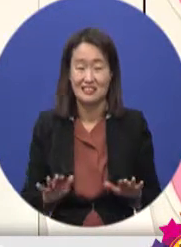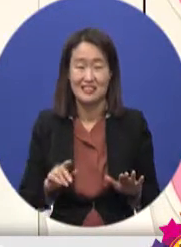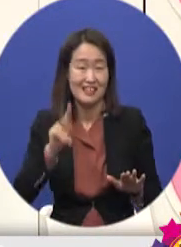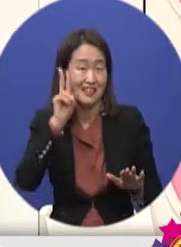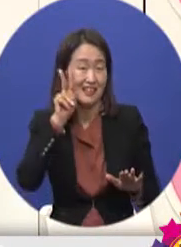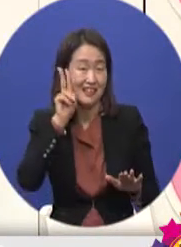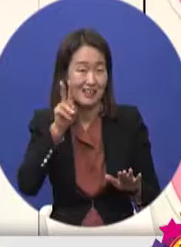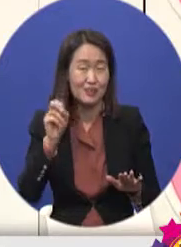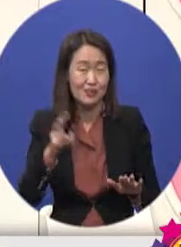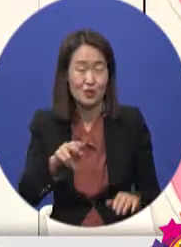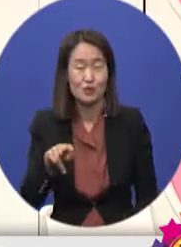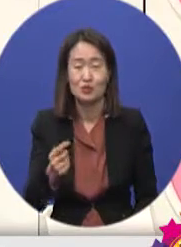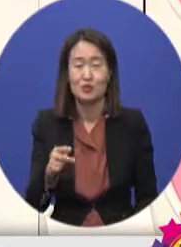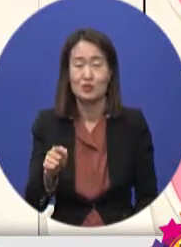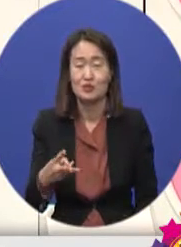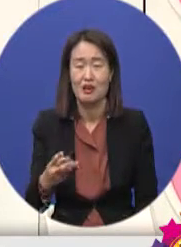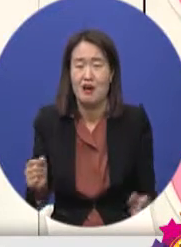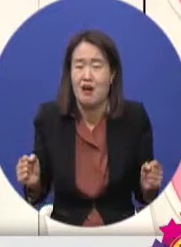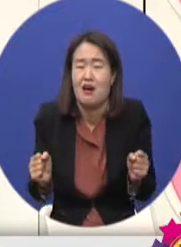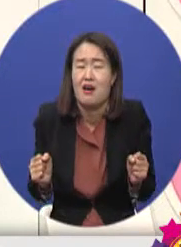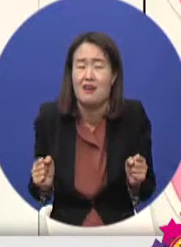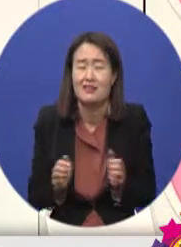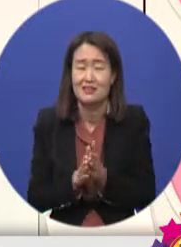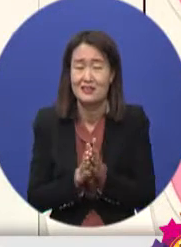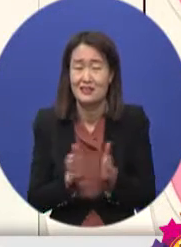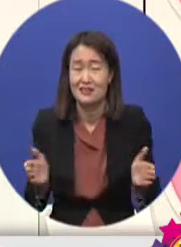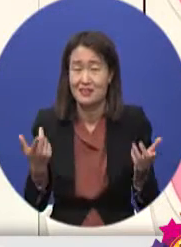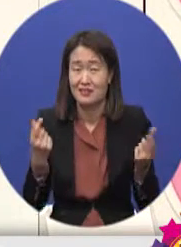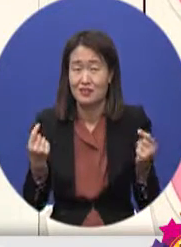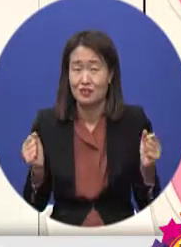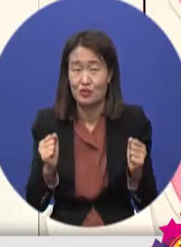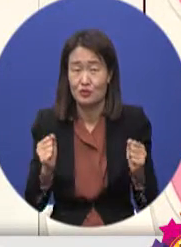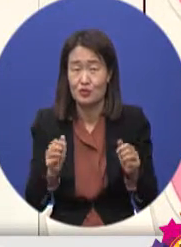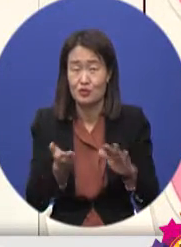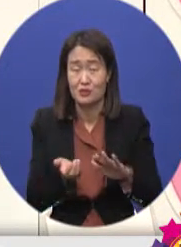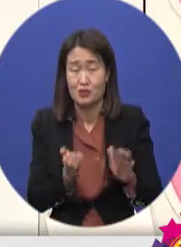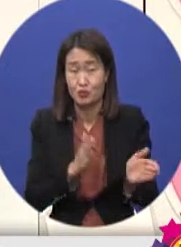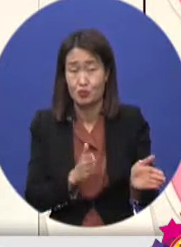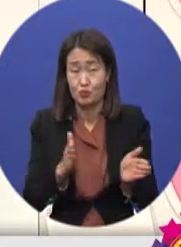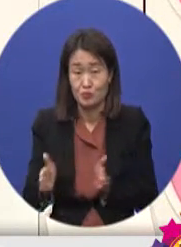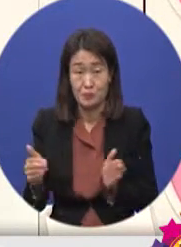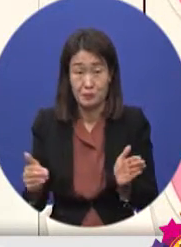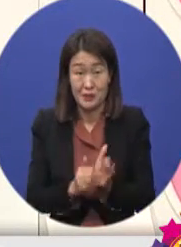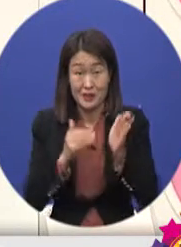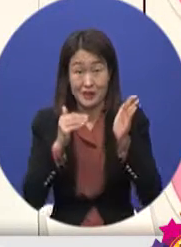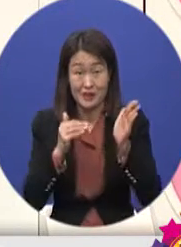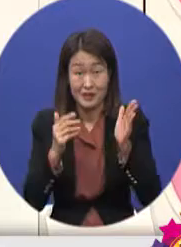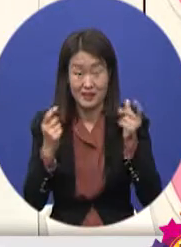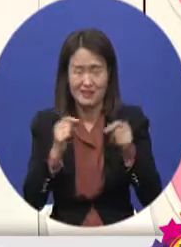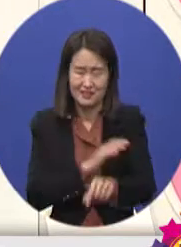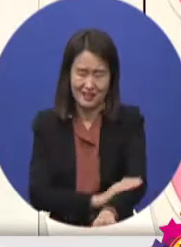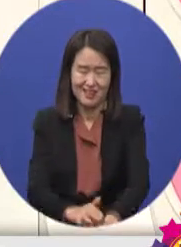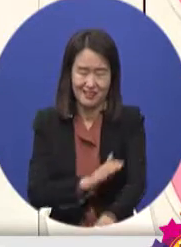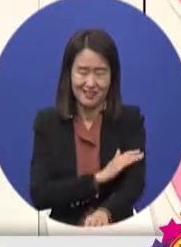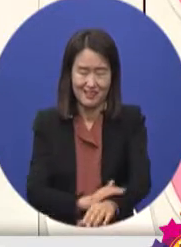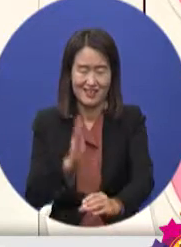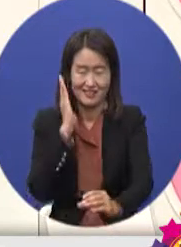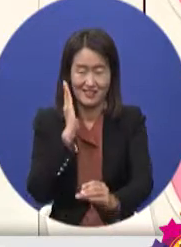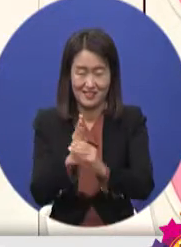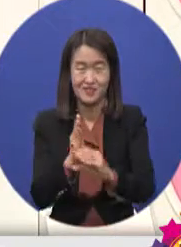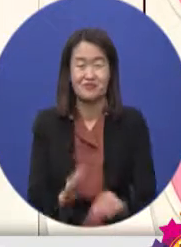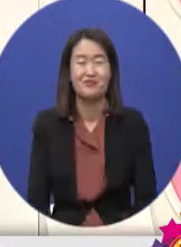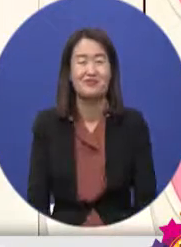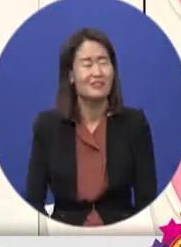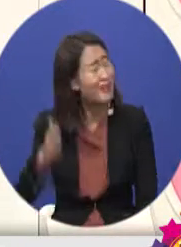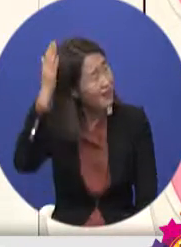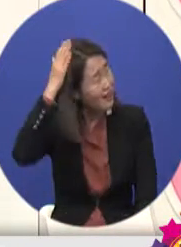내일 모레 소설이고 추워진다는데 겨울 맞을 준비는 해 놓으셨나요? 예. 잘 하고 있어요. 예.